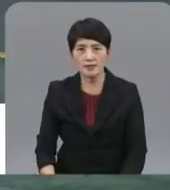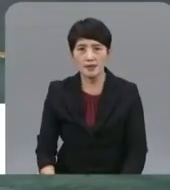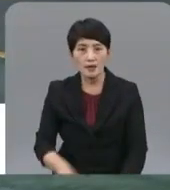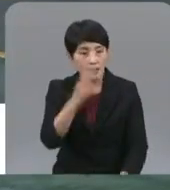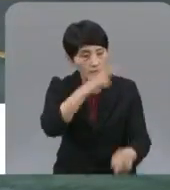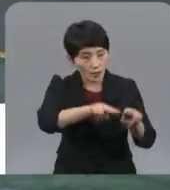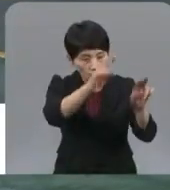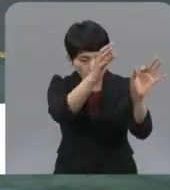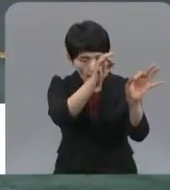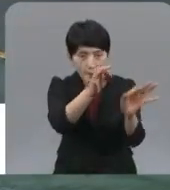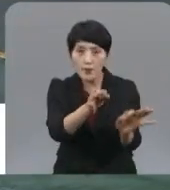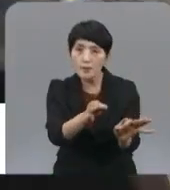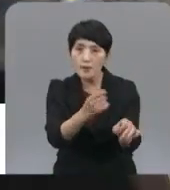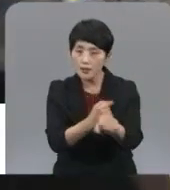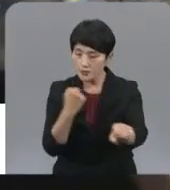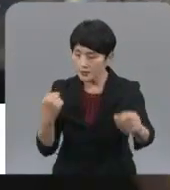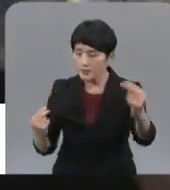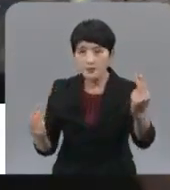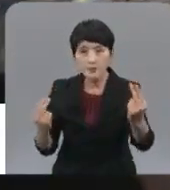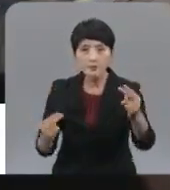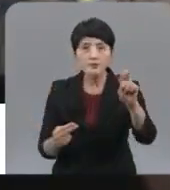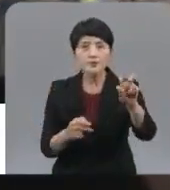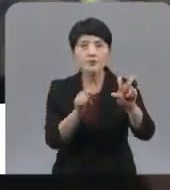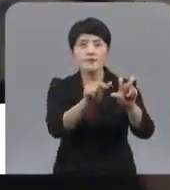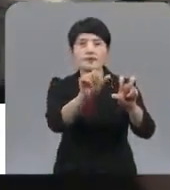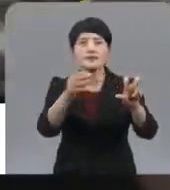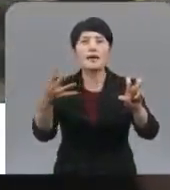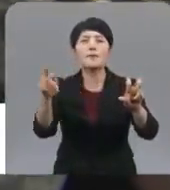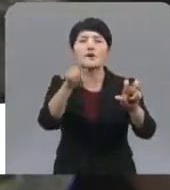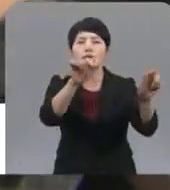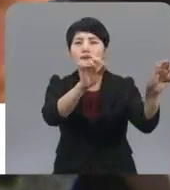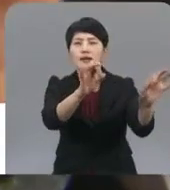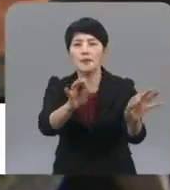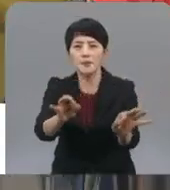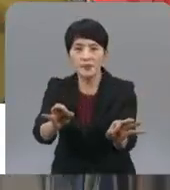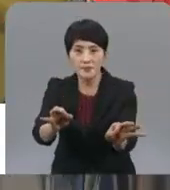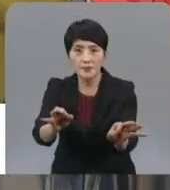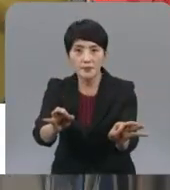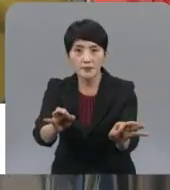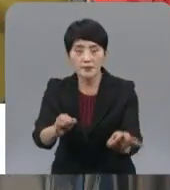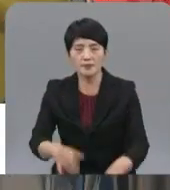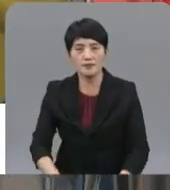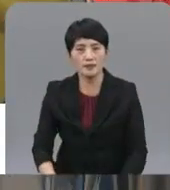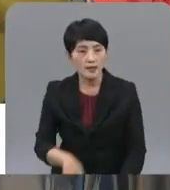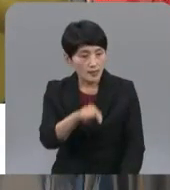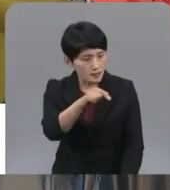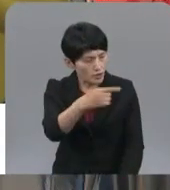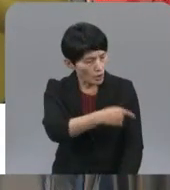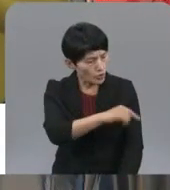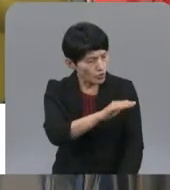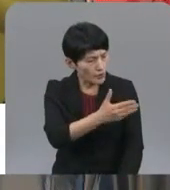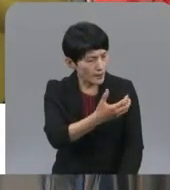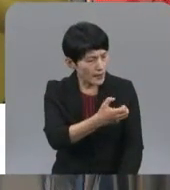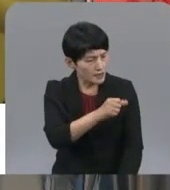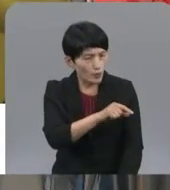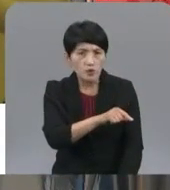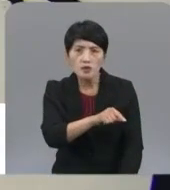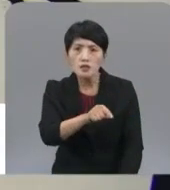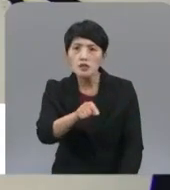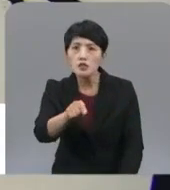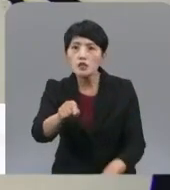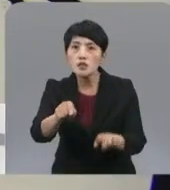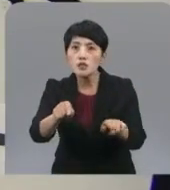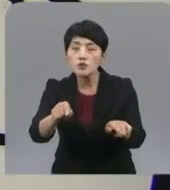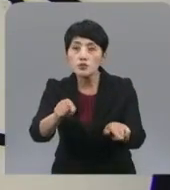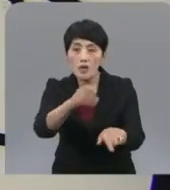月分别上涨 3.7% 和 3.3%， 六月下滑至 3% 以下。物价涨幅收窄